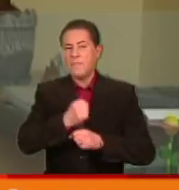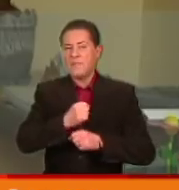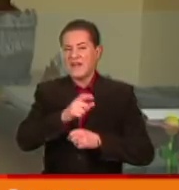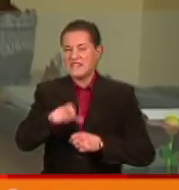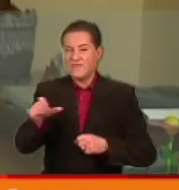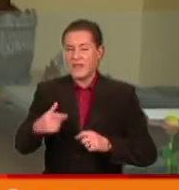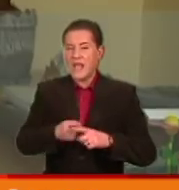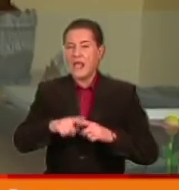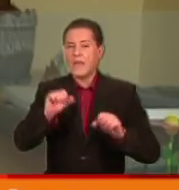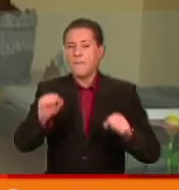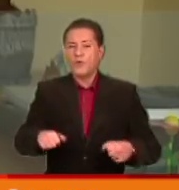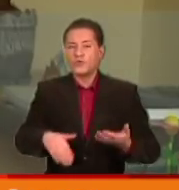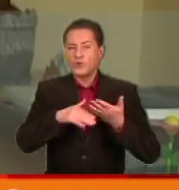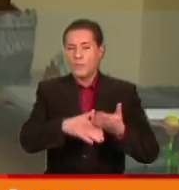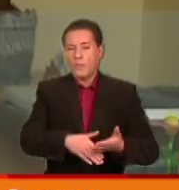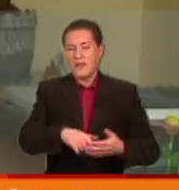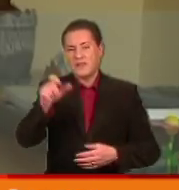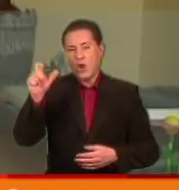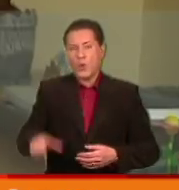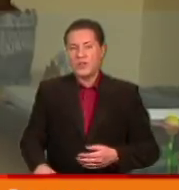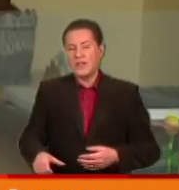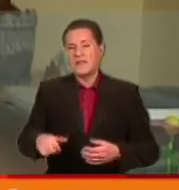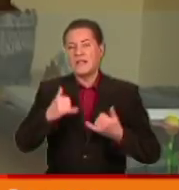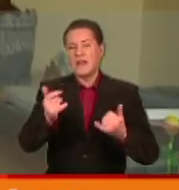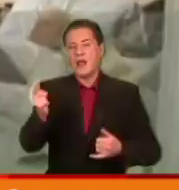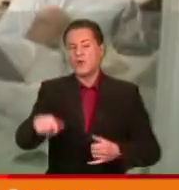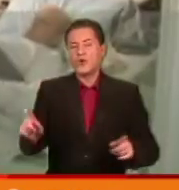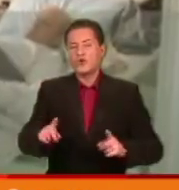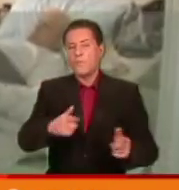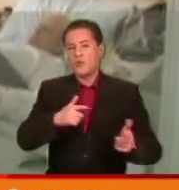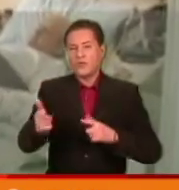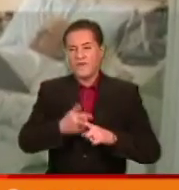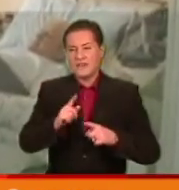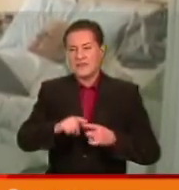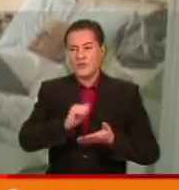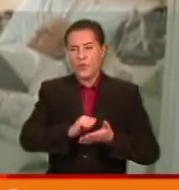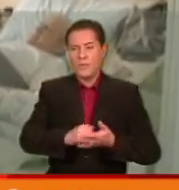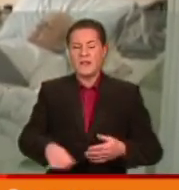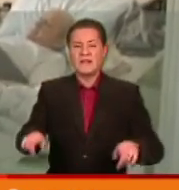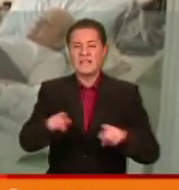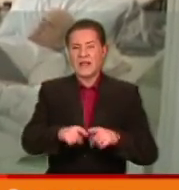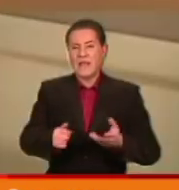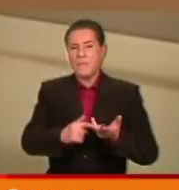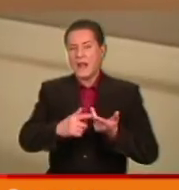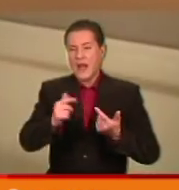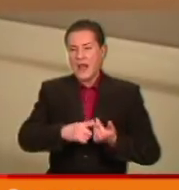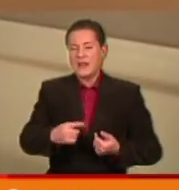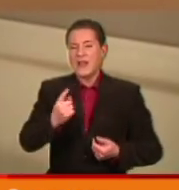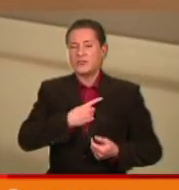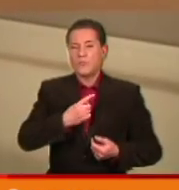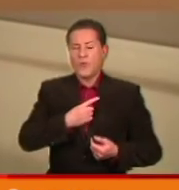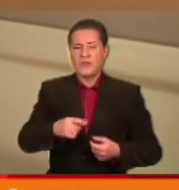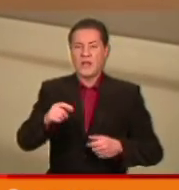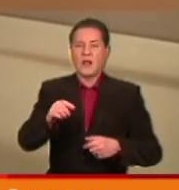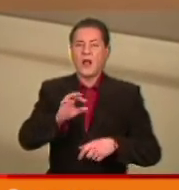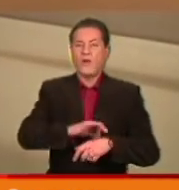можуть допомогти людині для того, щоб підготувати ці документи. Однак такий перелік документів діє лише для самотніх онкохворих.